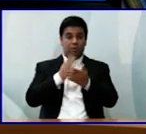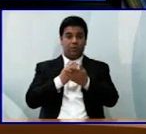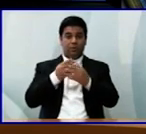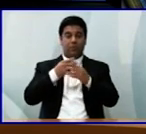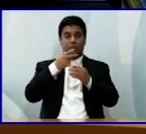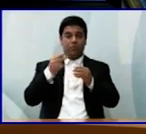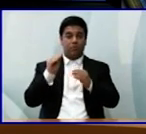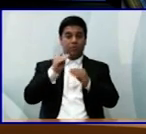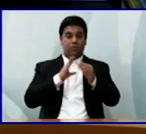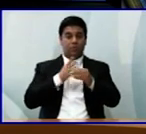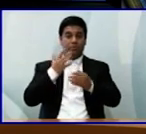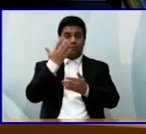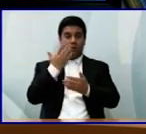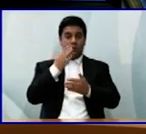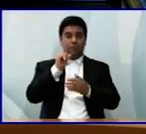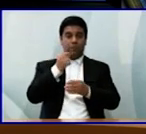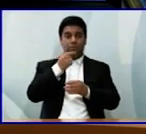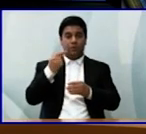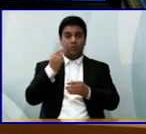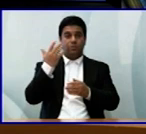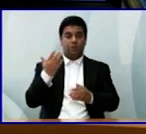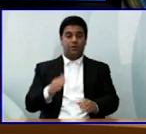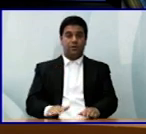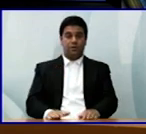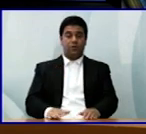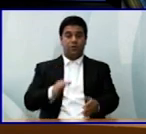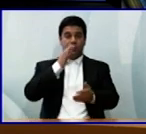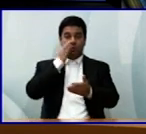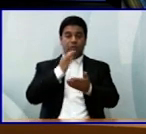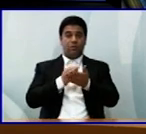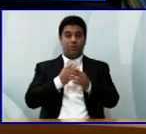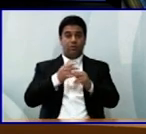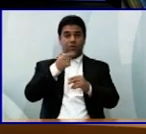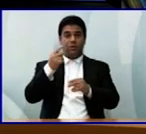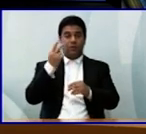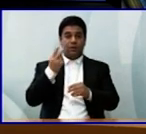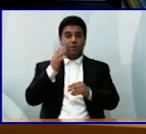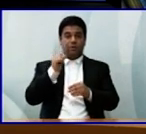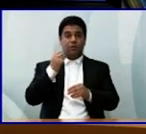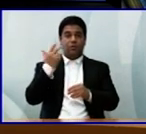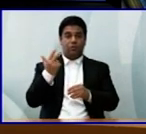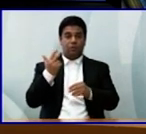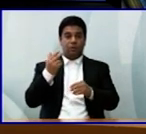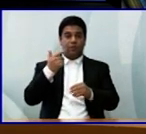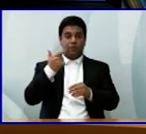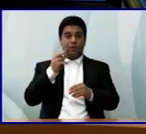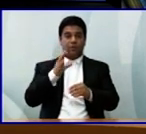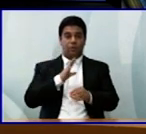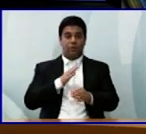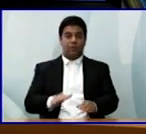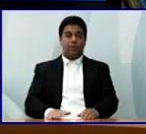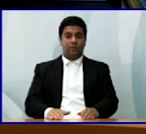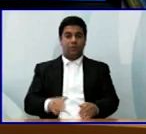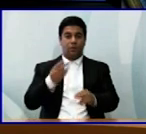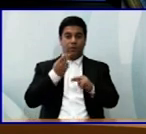tuzib oldik. 5 va minus 5 ga tenglab. Javoblarimiz minus 2 va 3 ga ega bo'ldik.